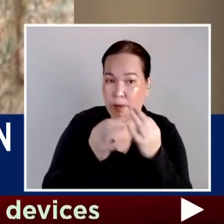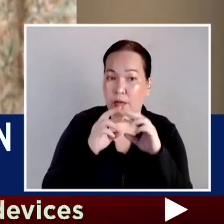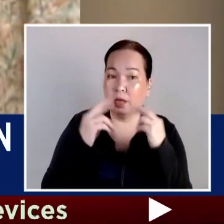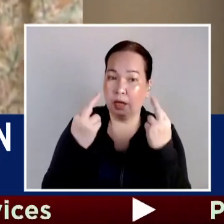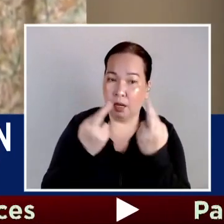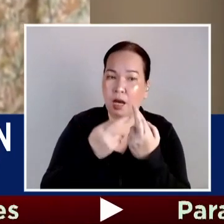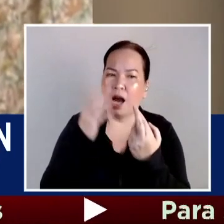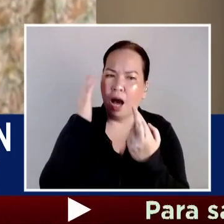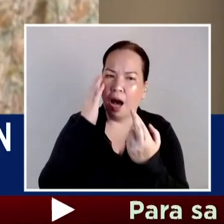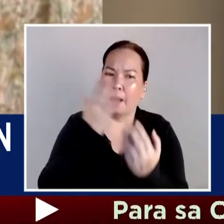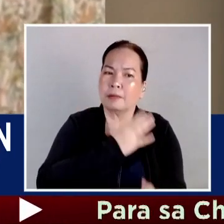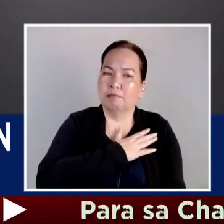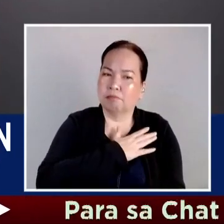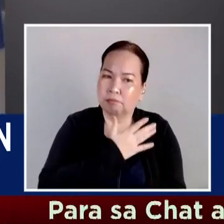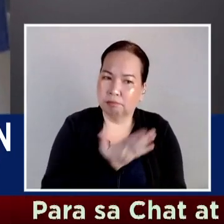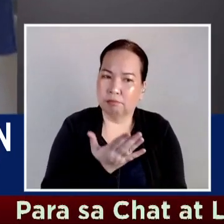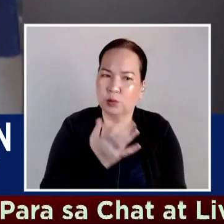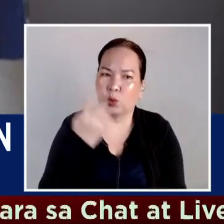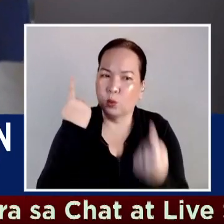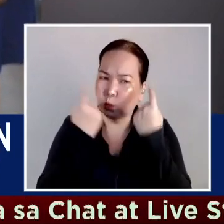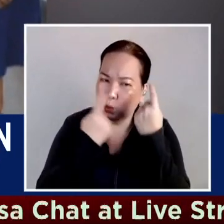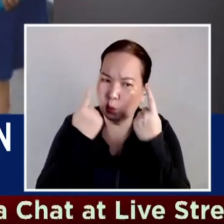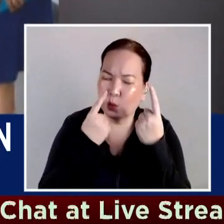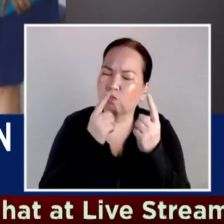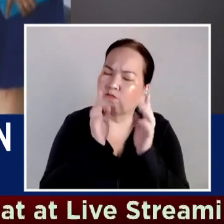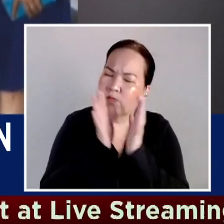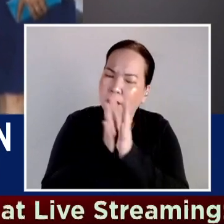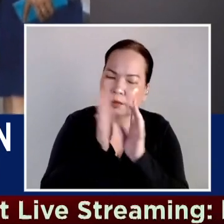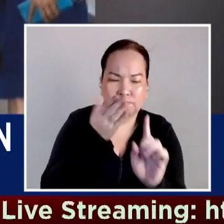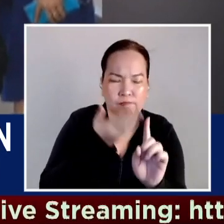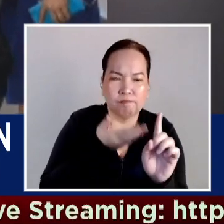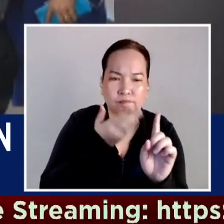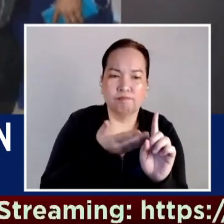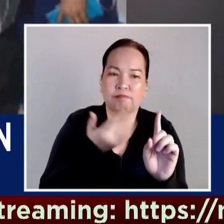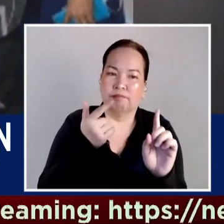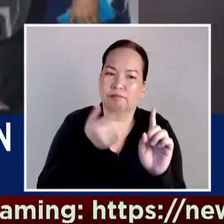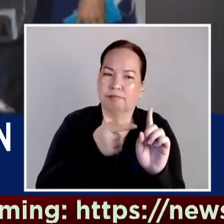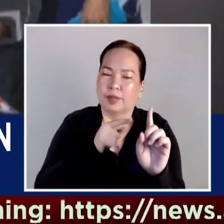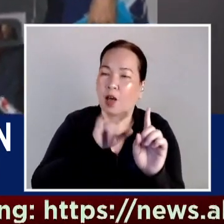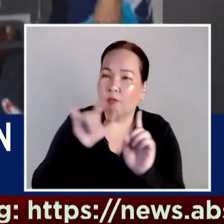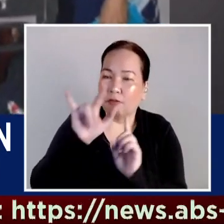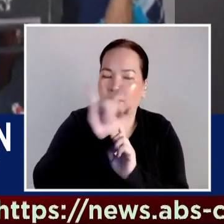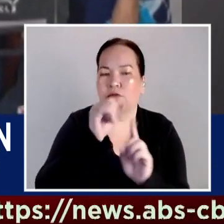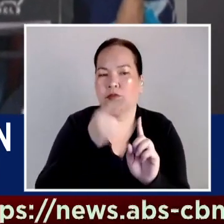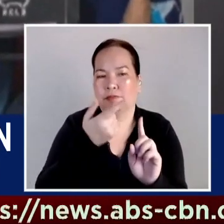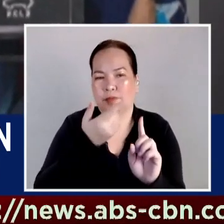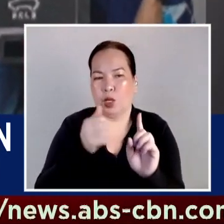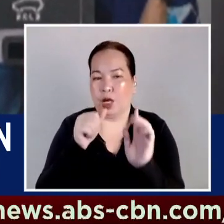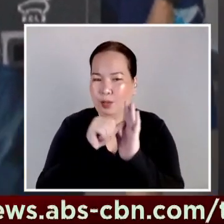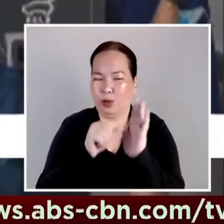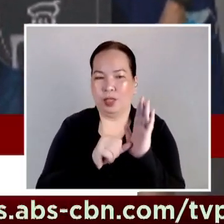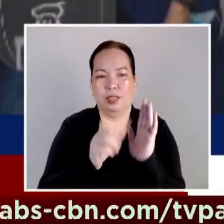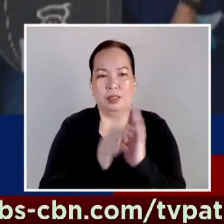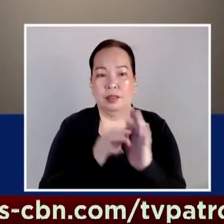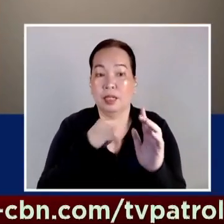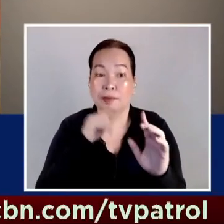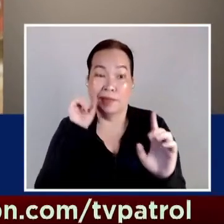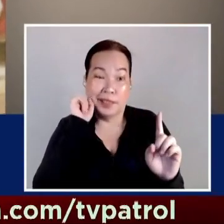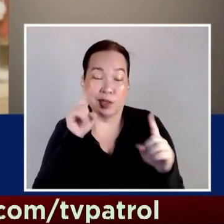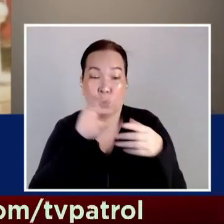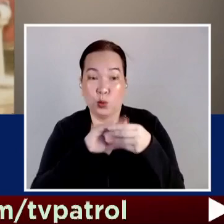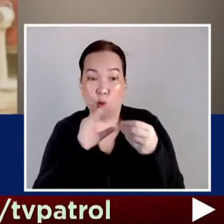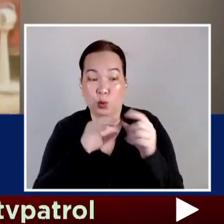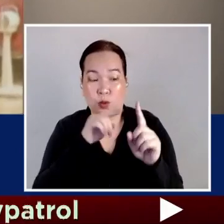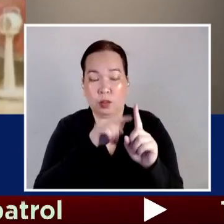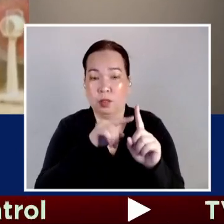mapagbigay, maalalahanin at mapagmahal na buhay ng abogado. Kwento ng kapatid na si Altea, si Lilo ang naging